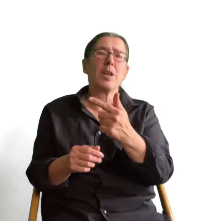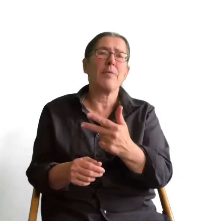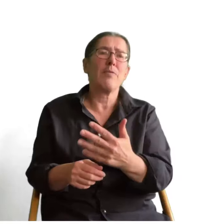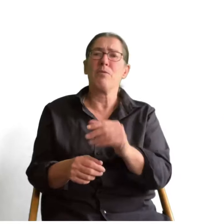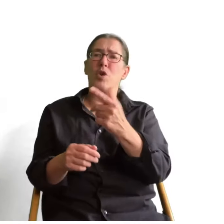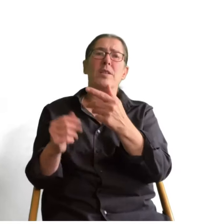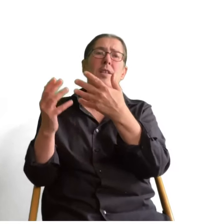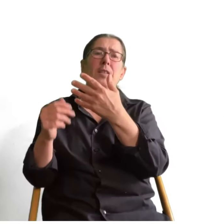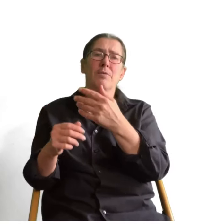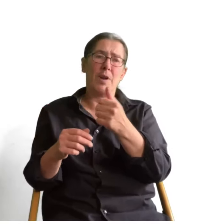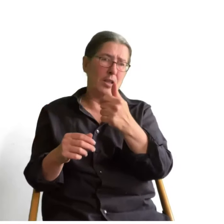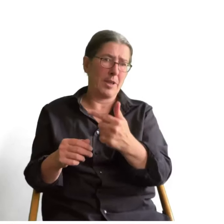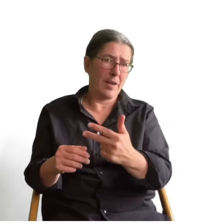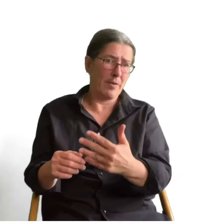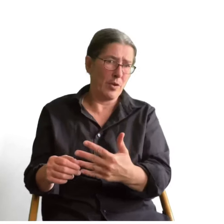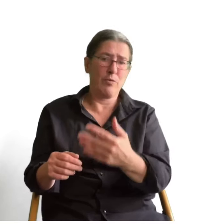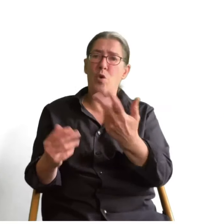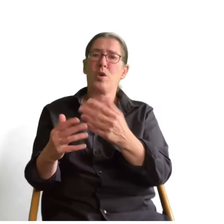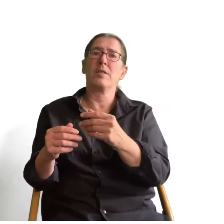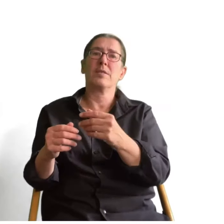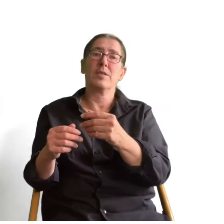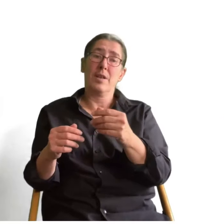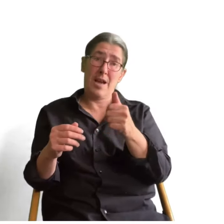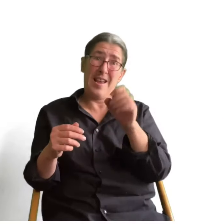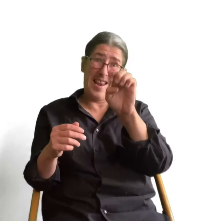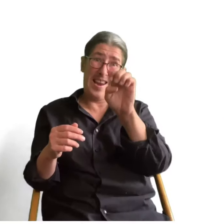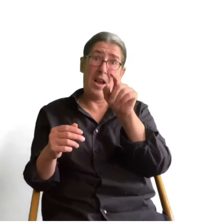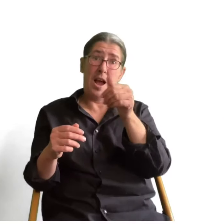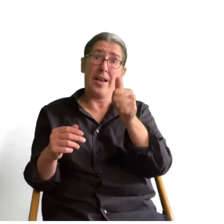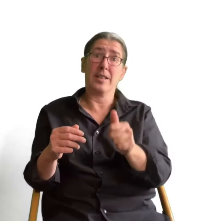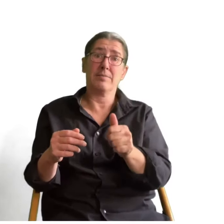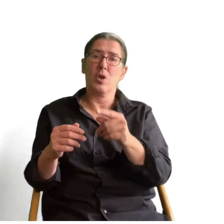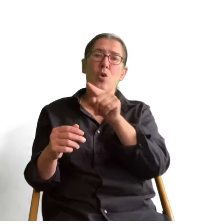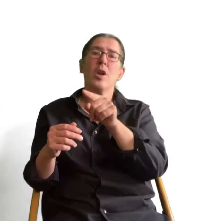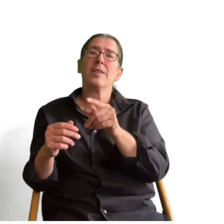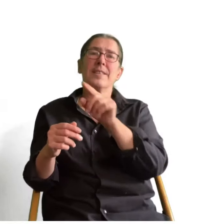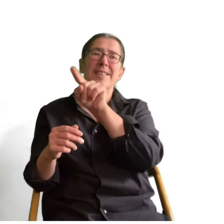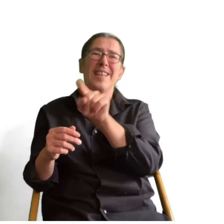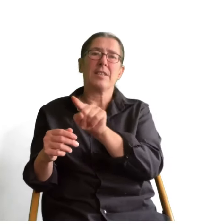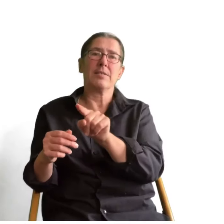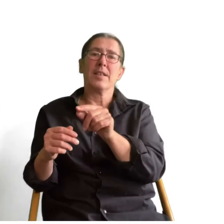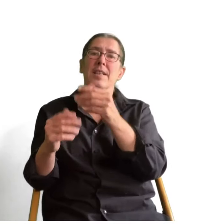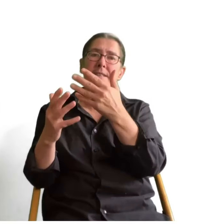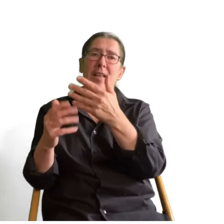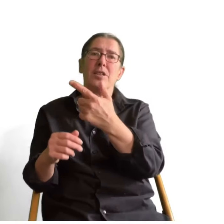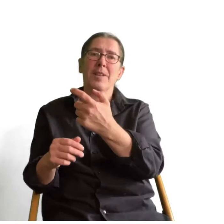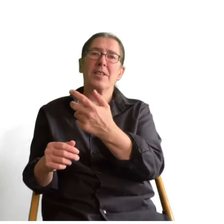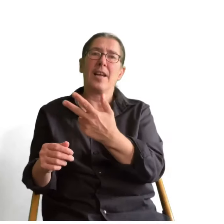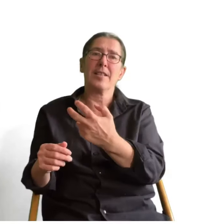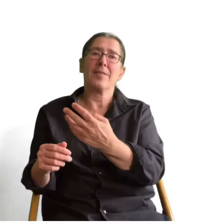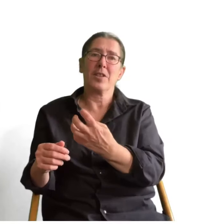auch die Zehner. Also zum Beispiel 1, 2, 3, 4, 5 für die Einer und die Zehner 10, 20, 30,